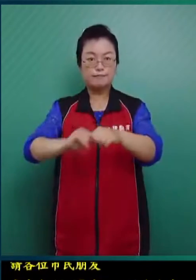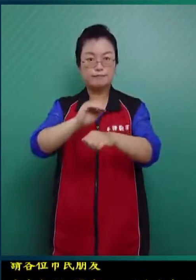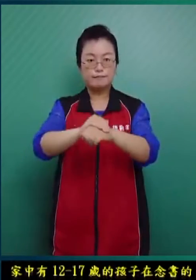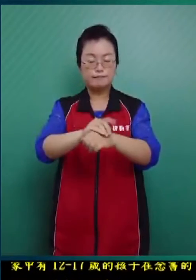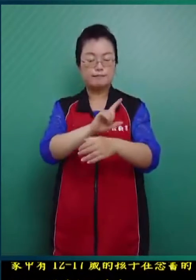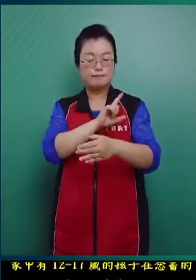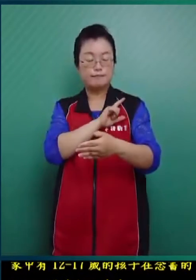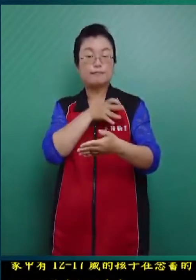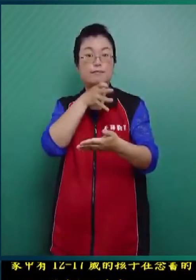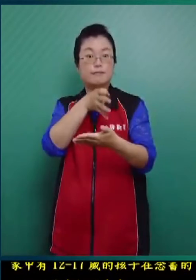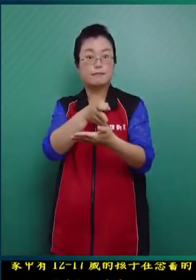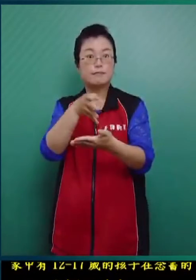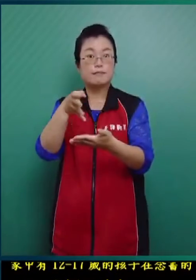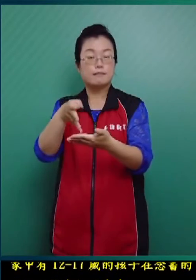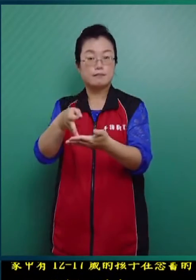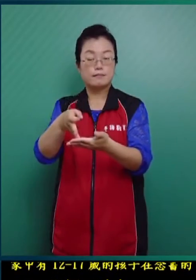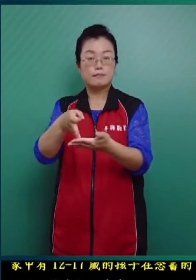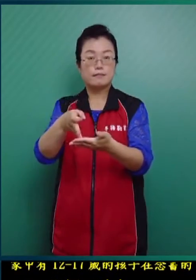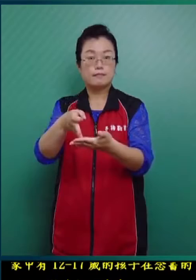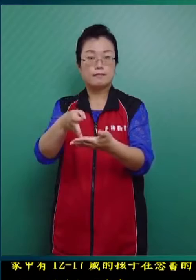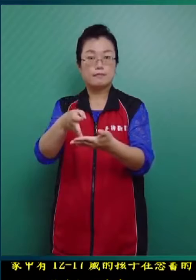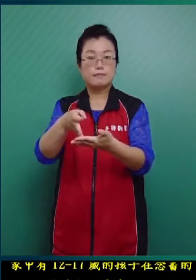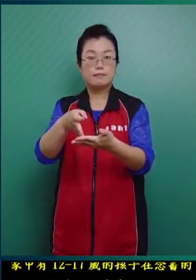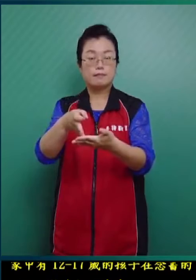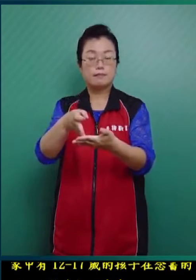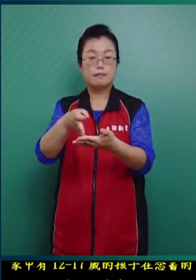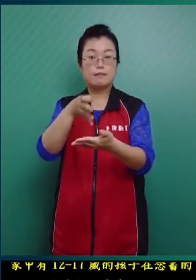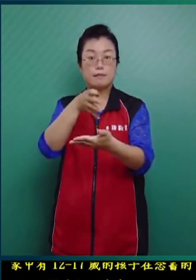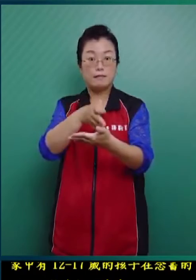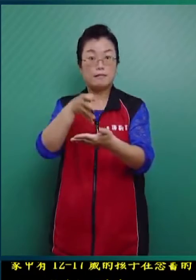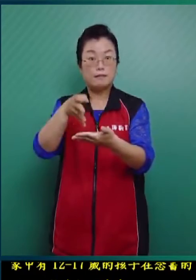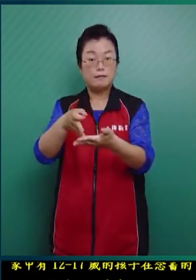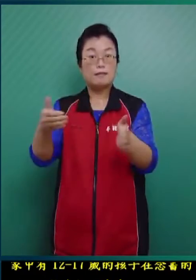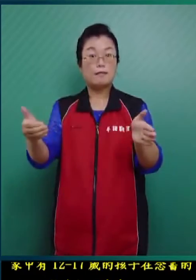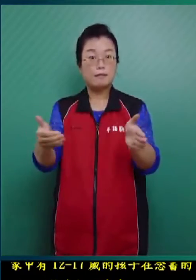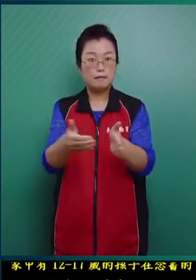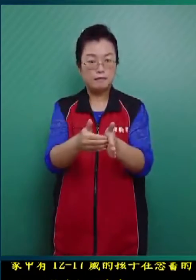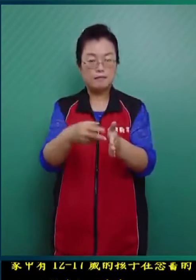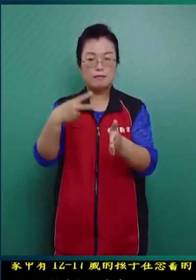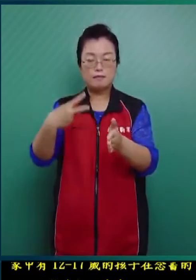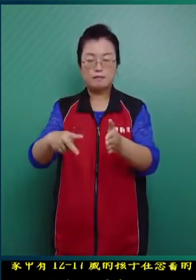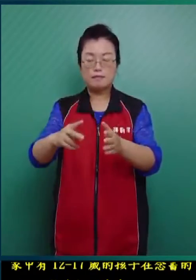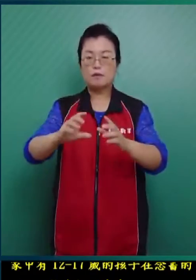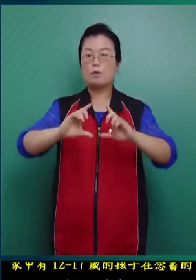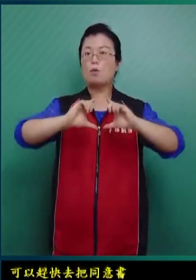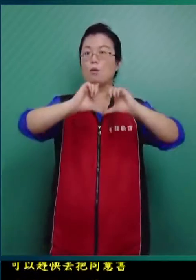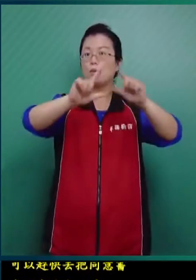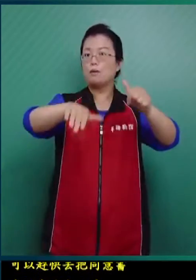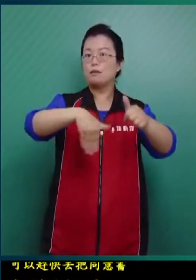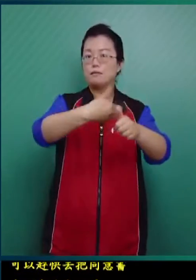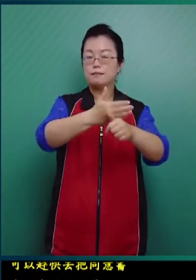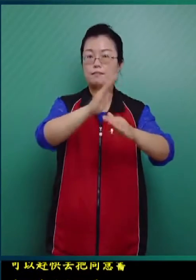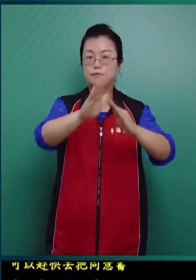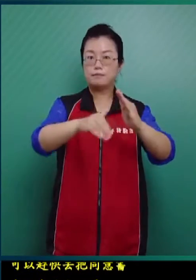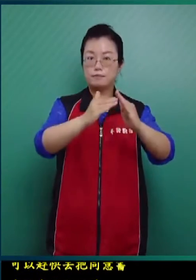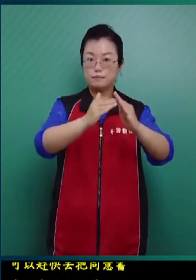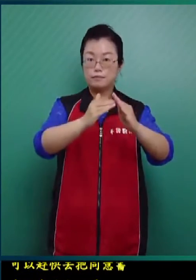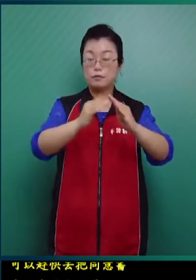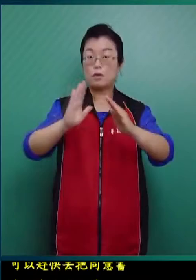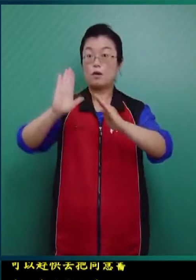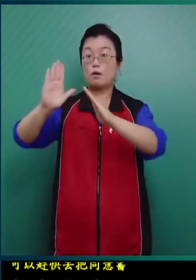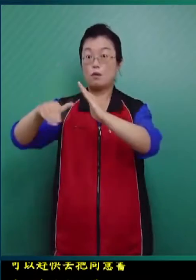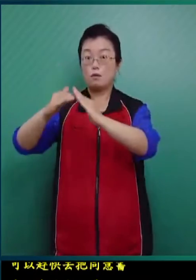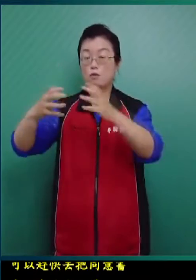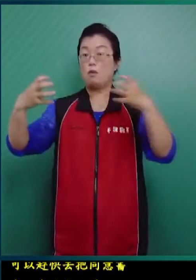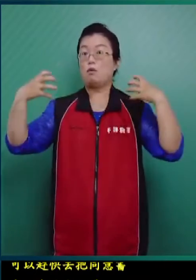请孩子，请你家子弟再送回给老师，那学校会统计要施打的这个部分